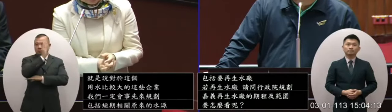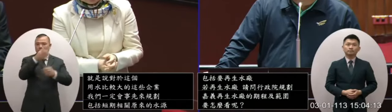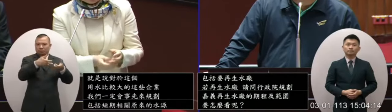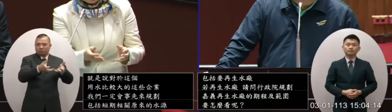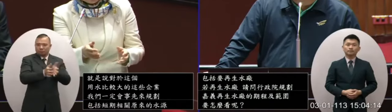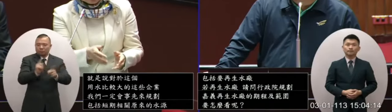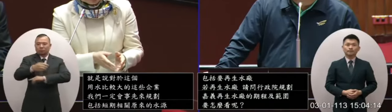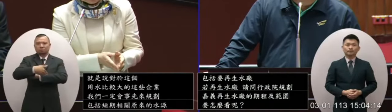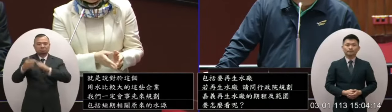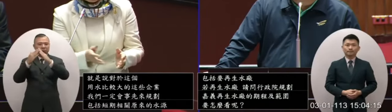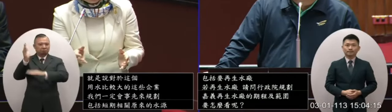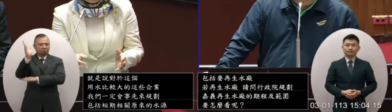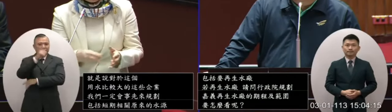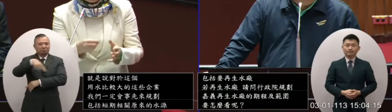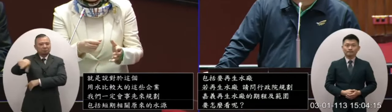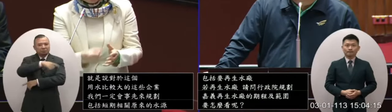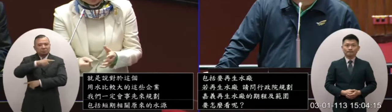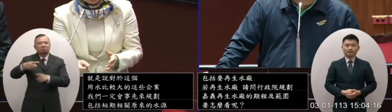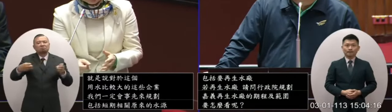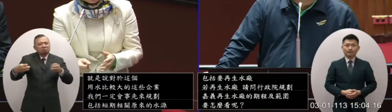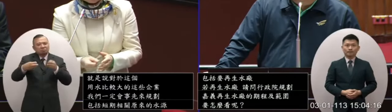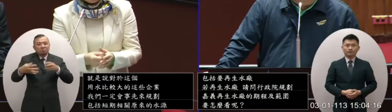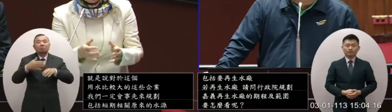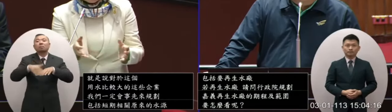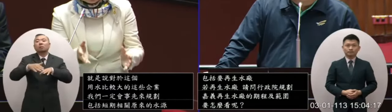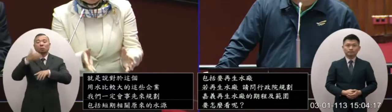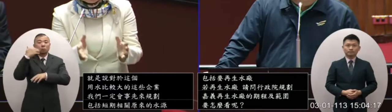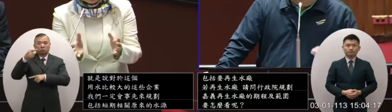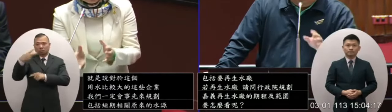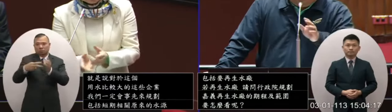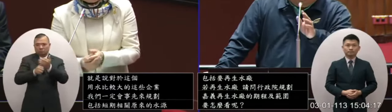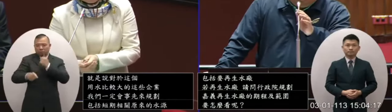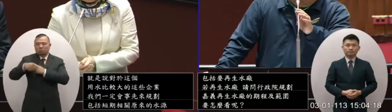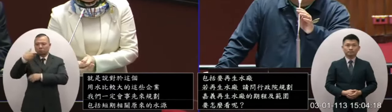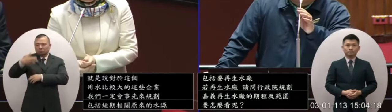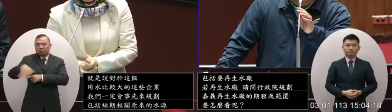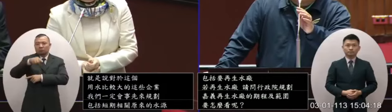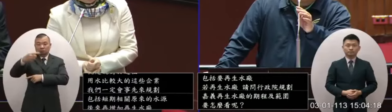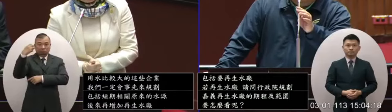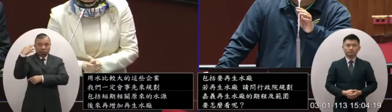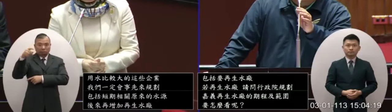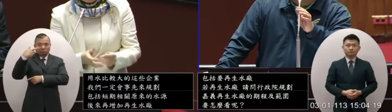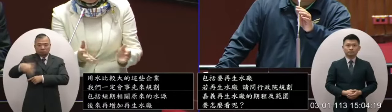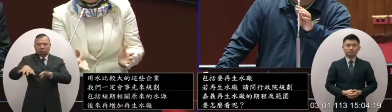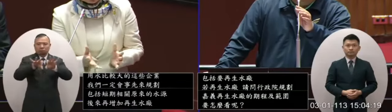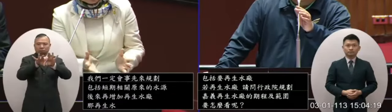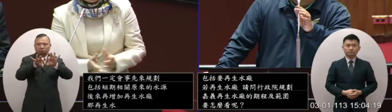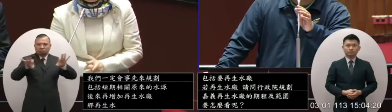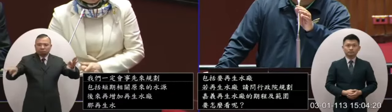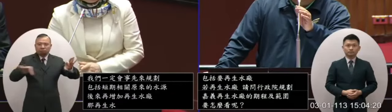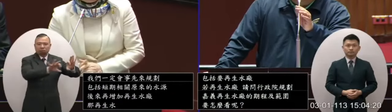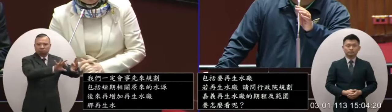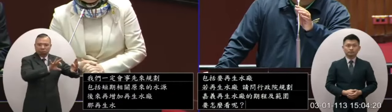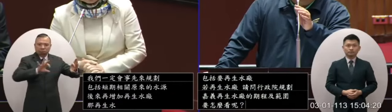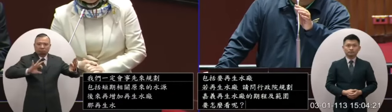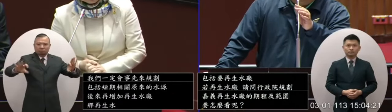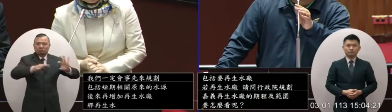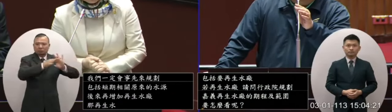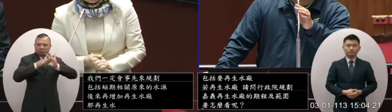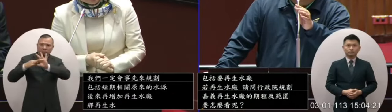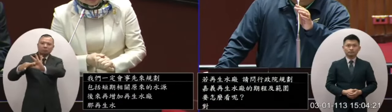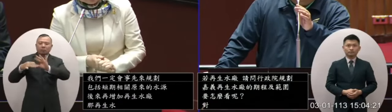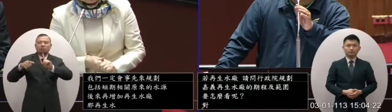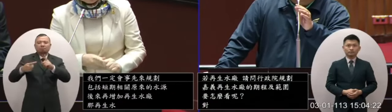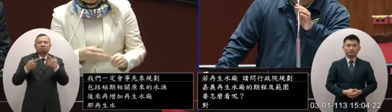来协调，因为再生水一定要接管那所以对地方的这个接管部分，那互相要搭配的问